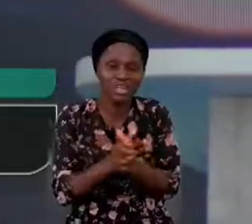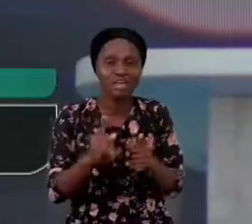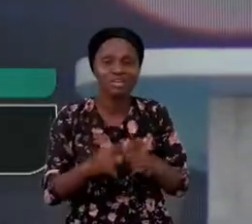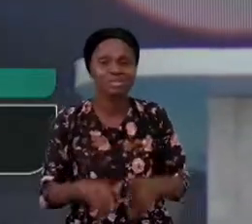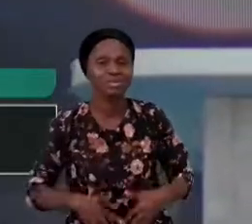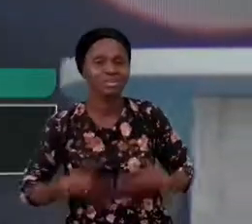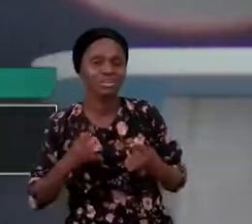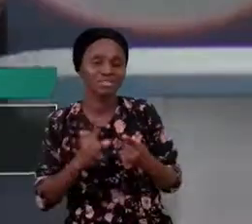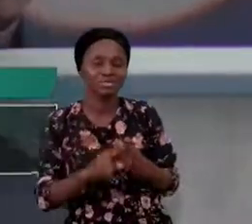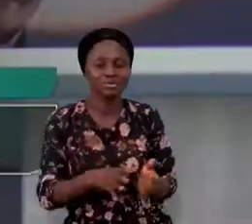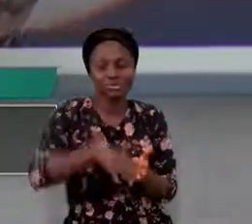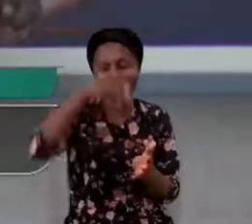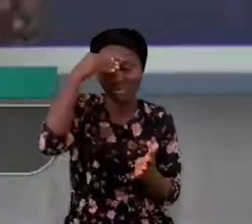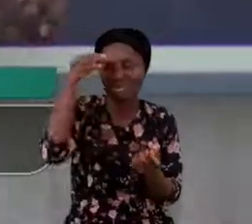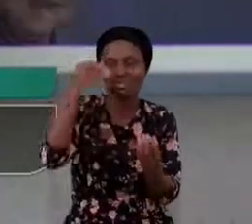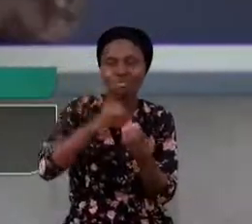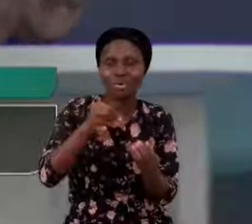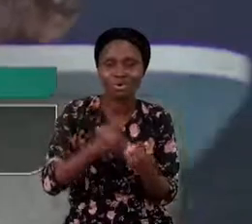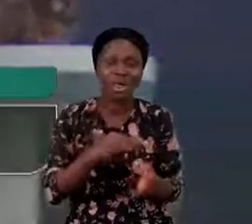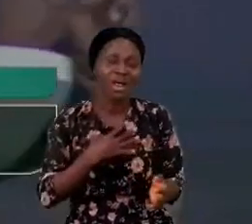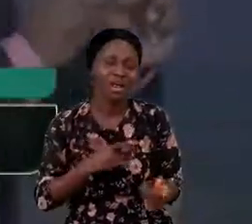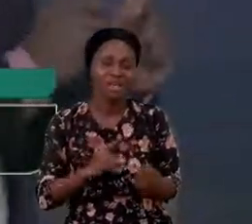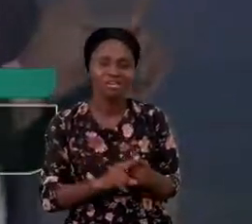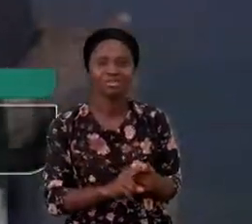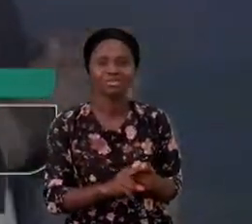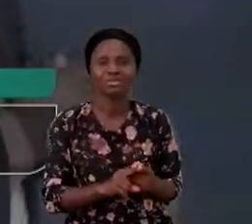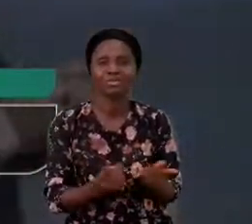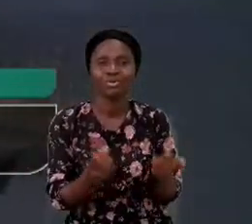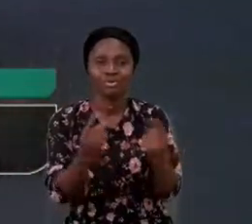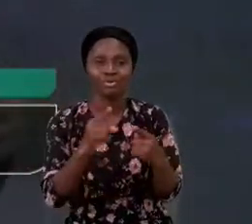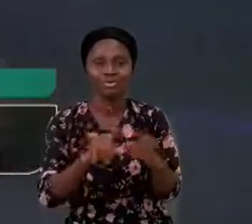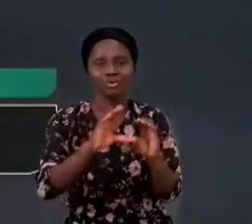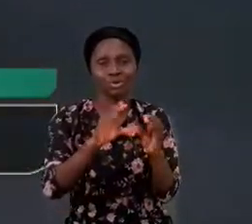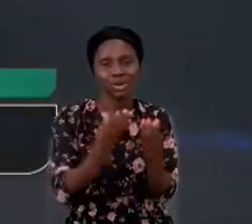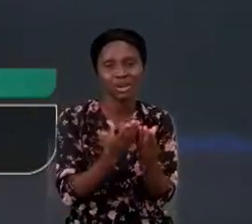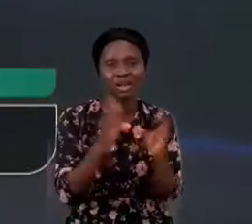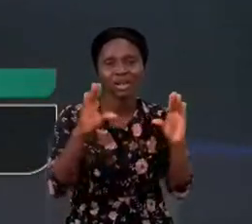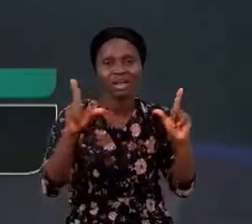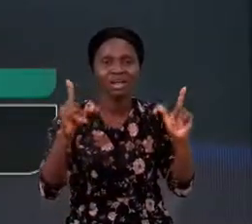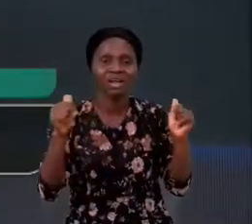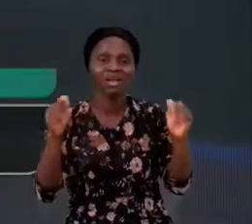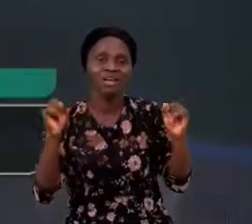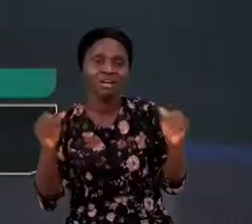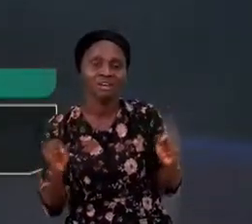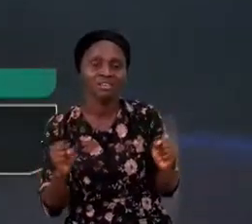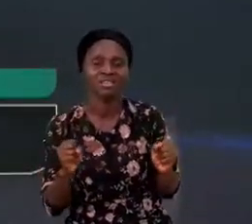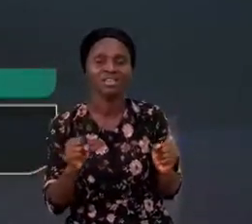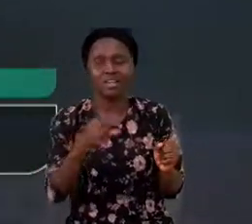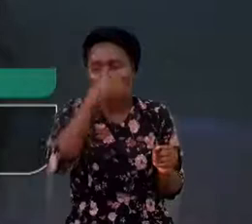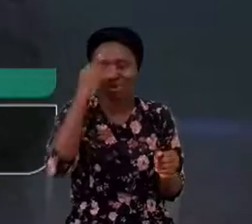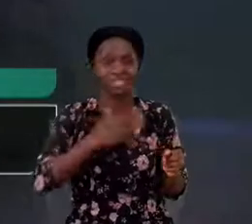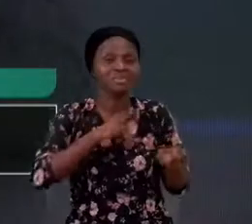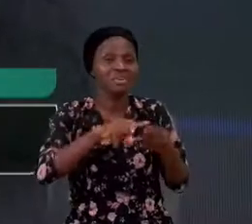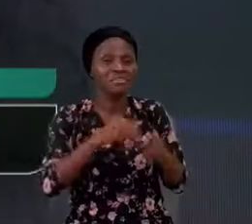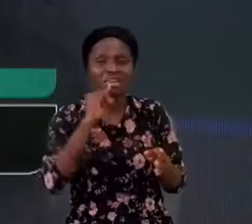il m'encourage toujours dans mes études. Il est vertueux. Le courage est une vertu. Le courage est une vertu. Et la vision, c'est